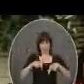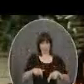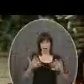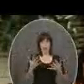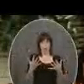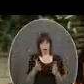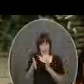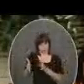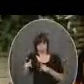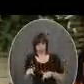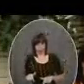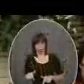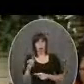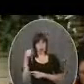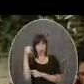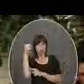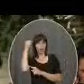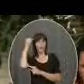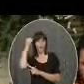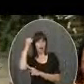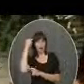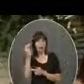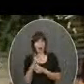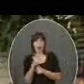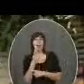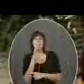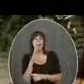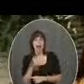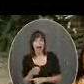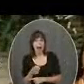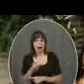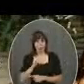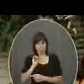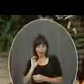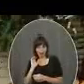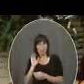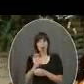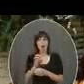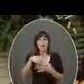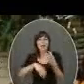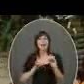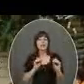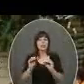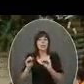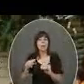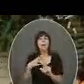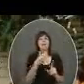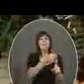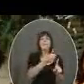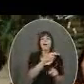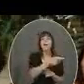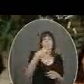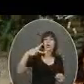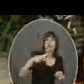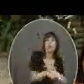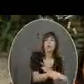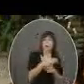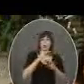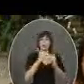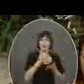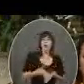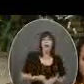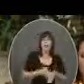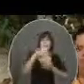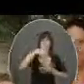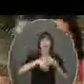-ci de la Chambre, sous un gouvernement libéral, nous investissons en éducation alors que vous avez coupé les ressources en